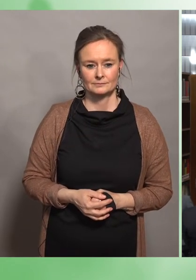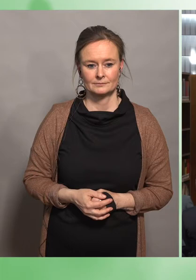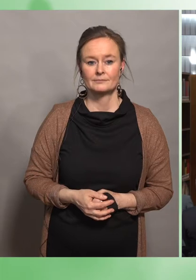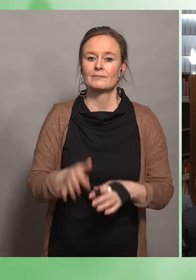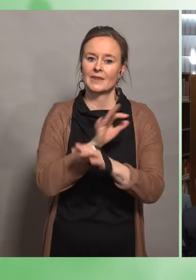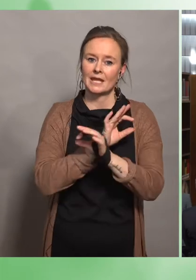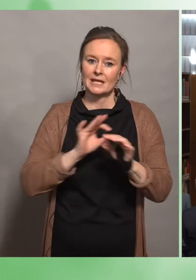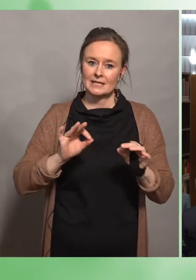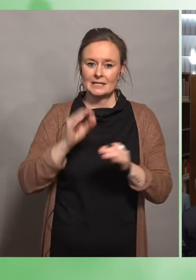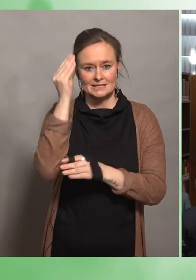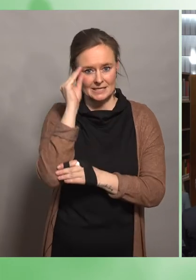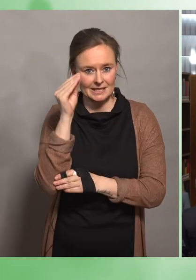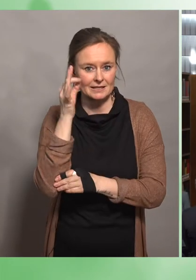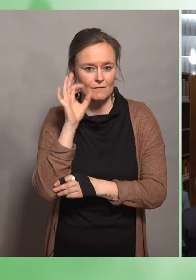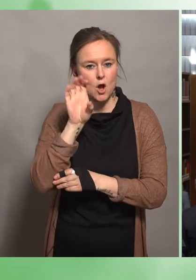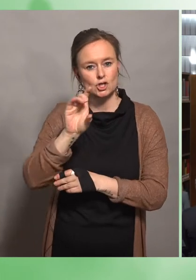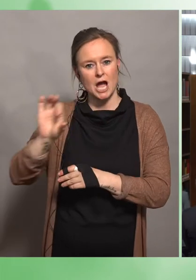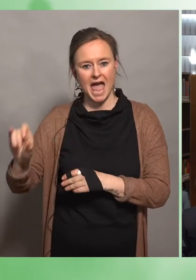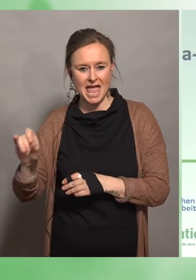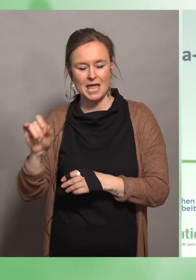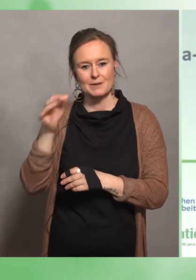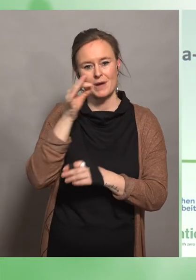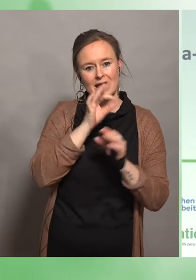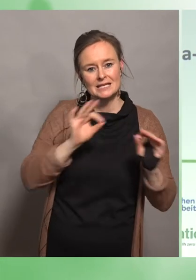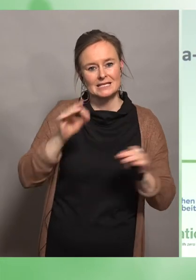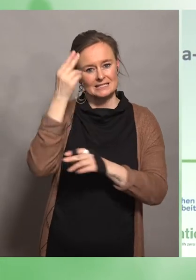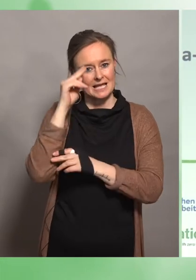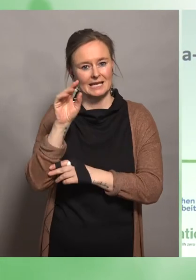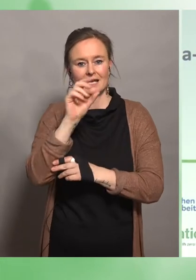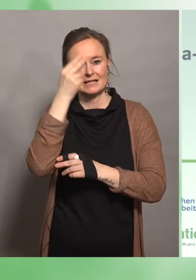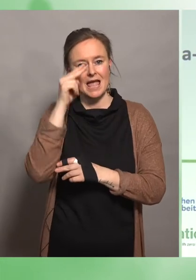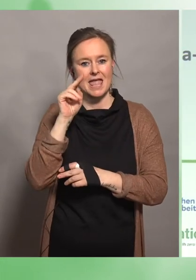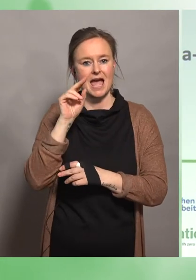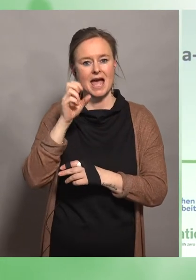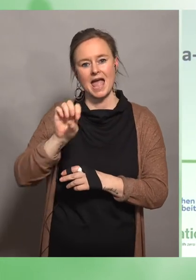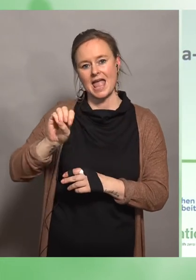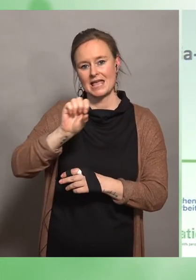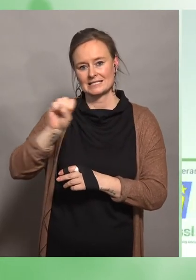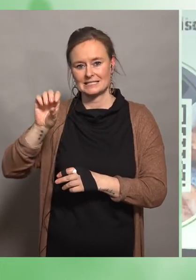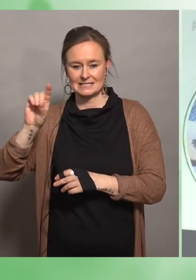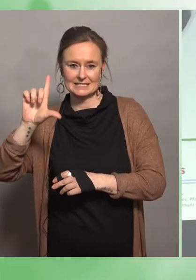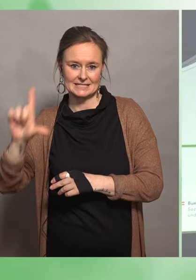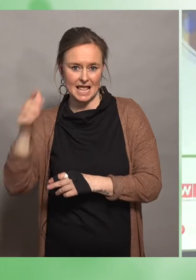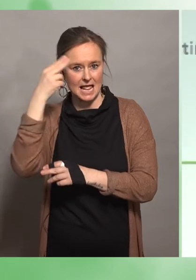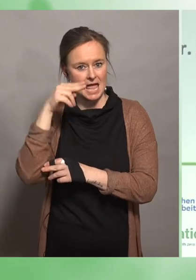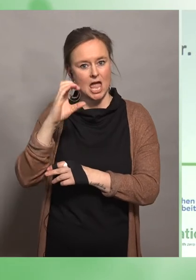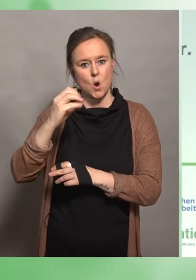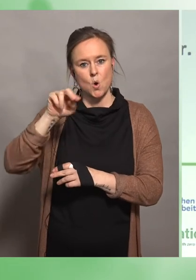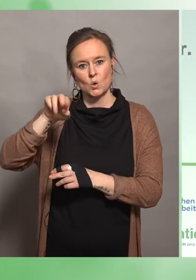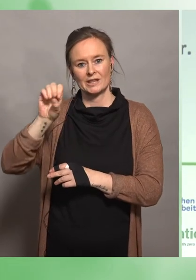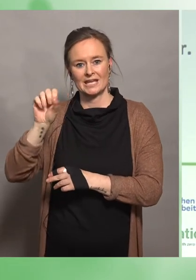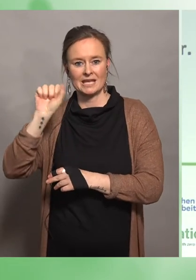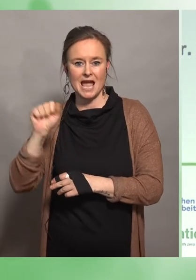Ja, sehr geehrte Frau Schreiber, sehr geehrter Herr Essel, sehr geehrter Herr Honea, sehr geehrter